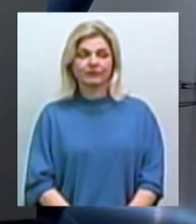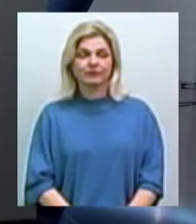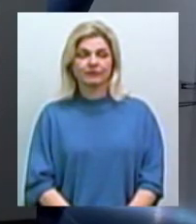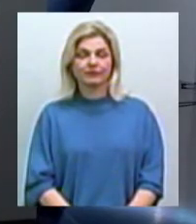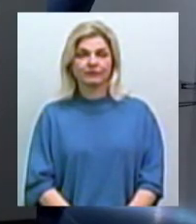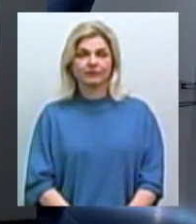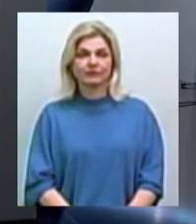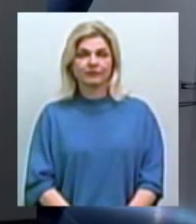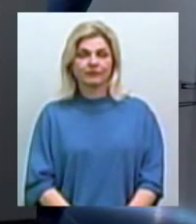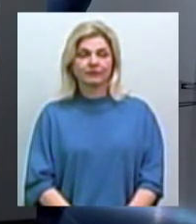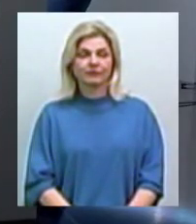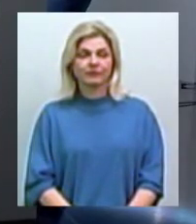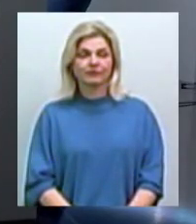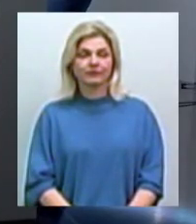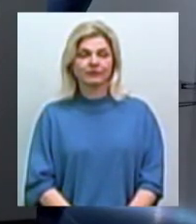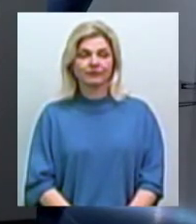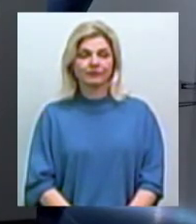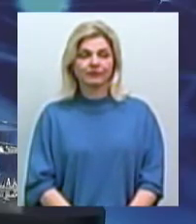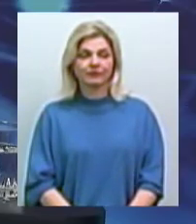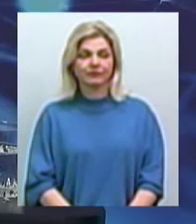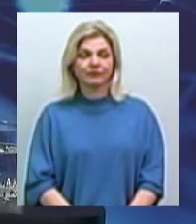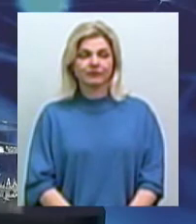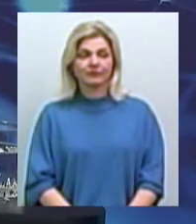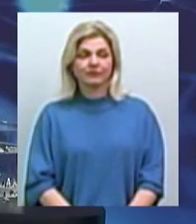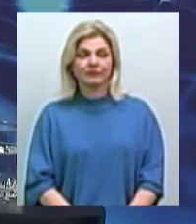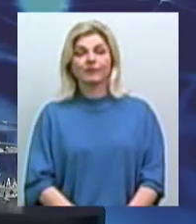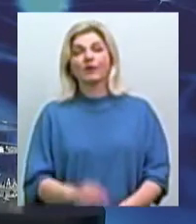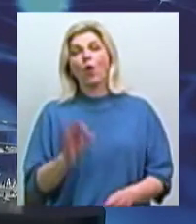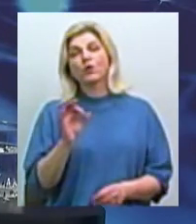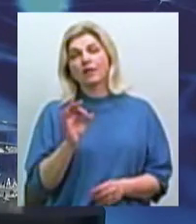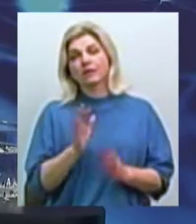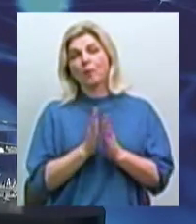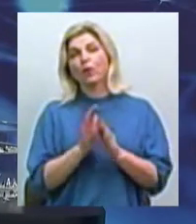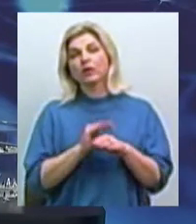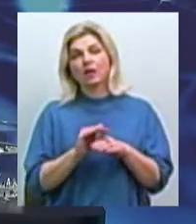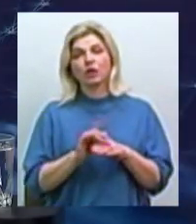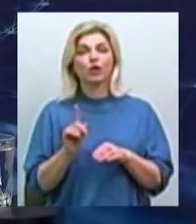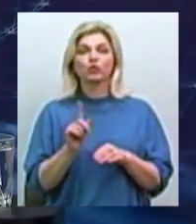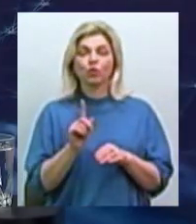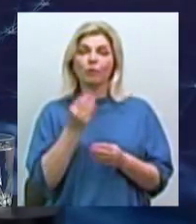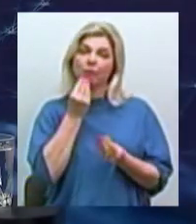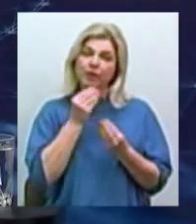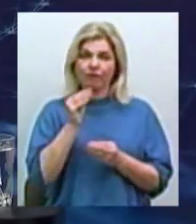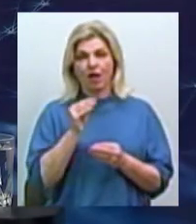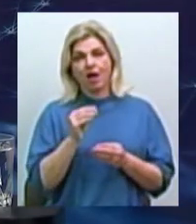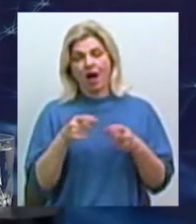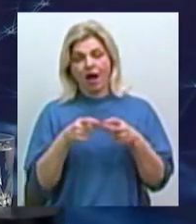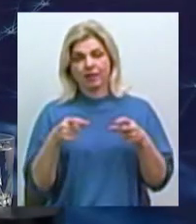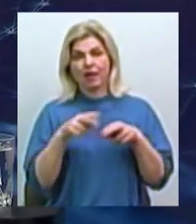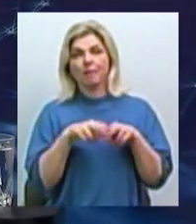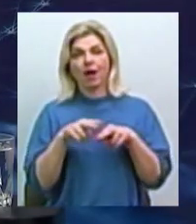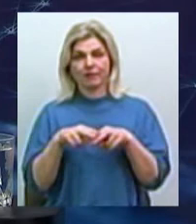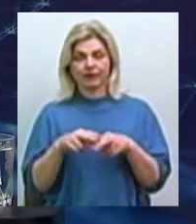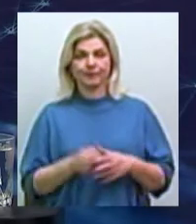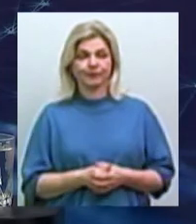Це тема дня. Ми працюємо в прямому ефірі. Оксана Жеброва у нас в студії. Оксана, будь ласка, в чому переваги ID-картки?